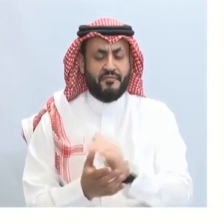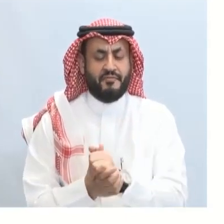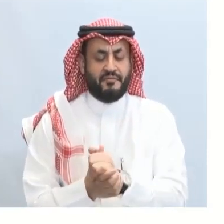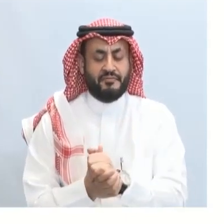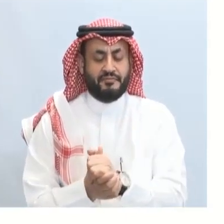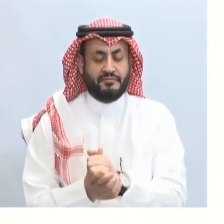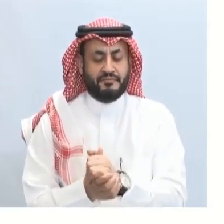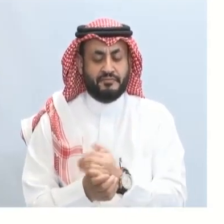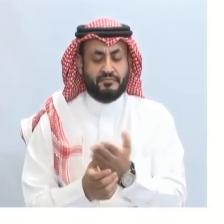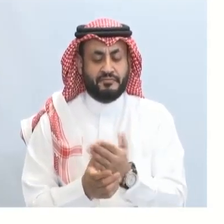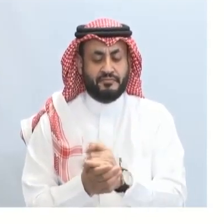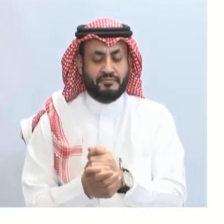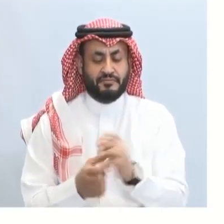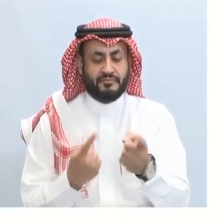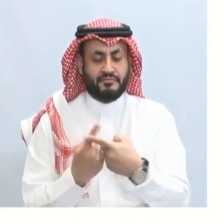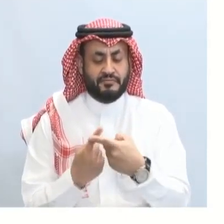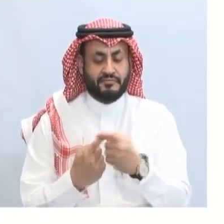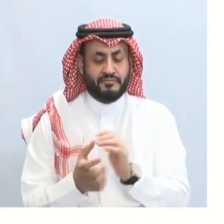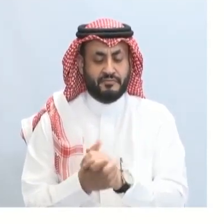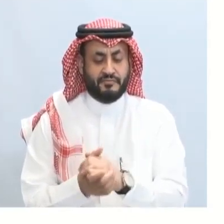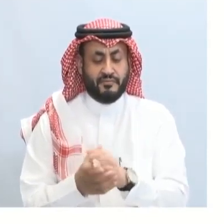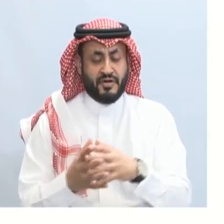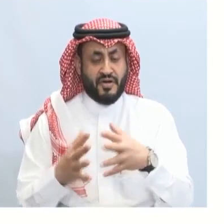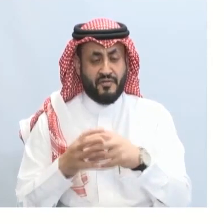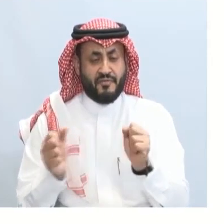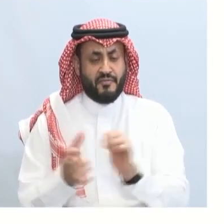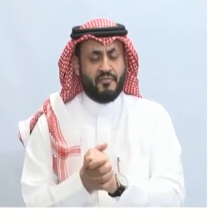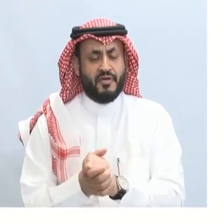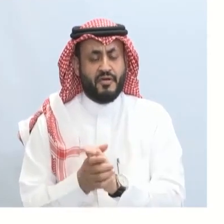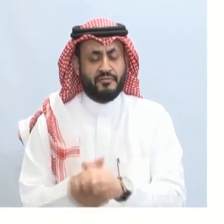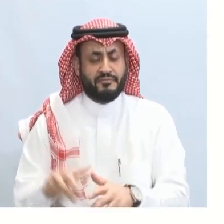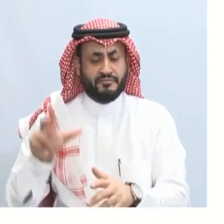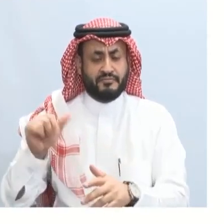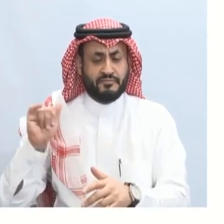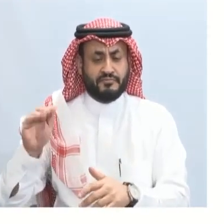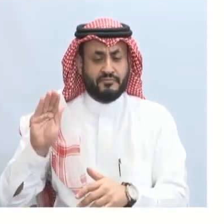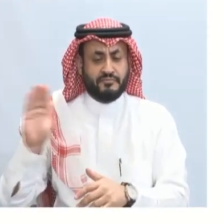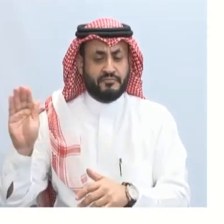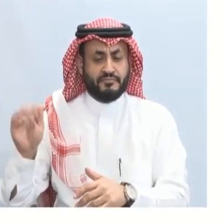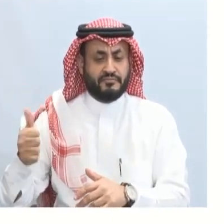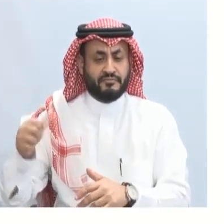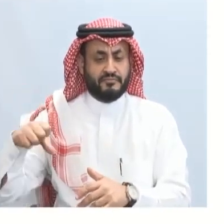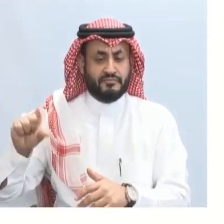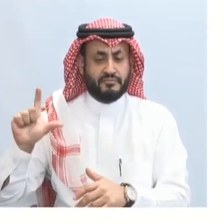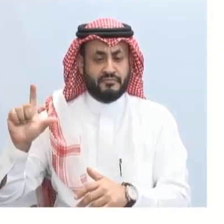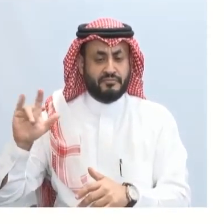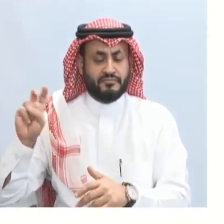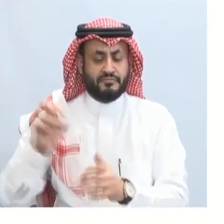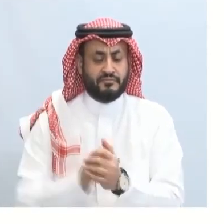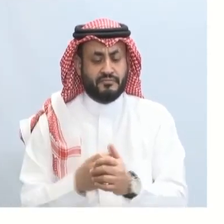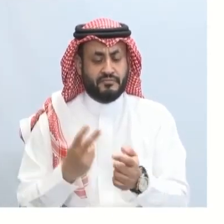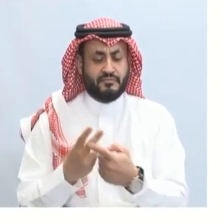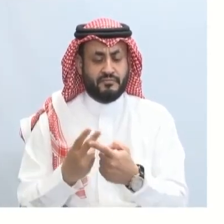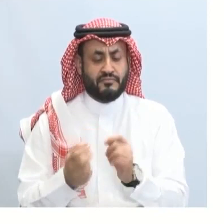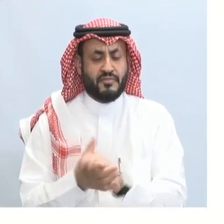القادم نبدا الهدف الاول ان اعرف مفهوم المسؤوليه ثانيا ان اعرف